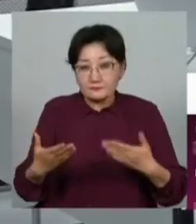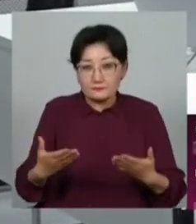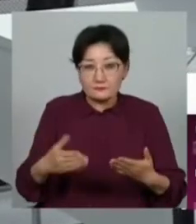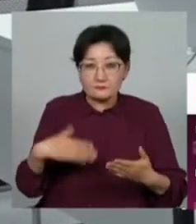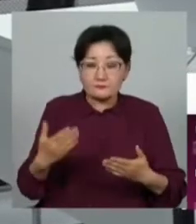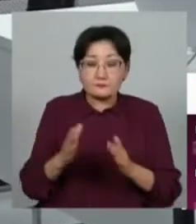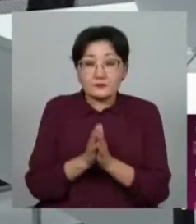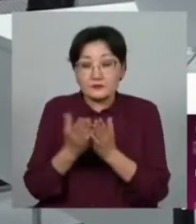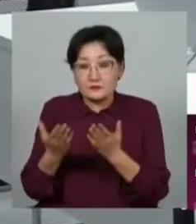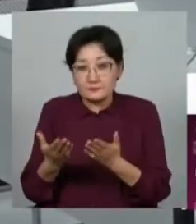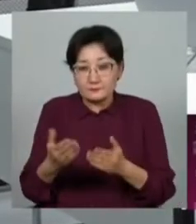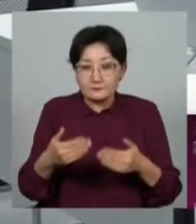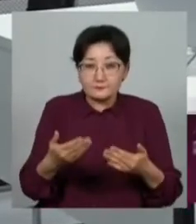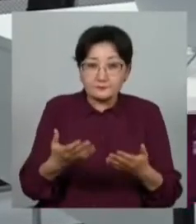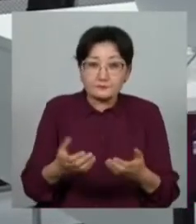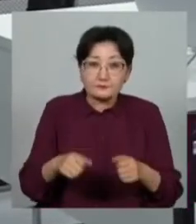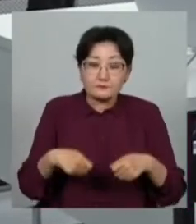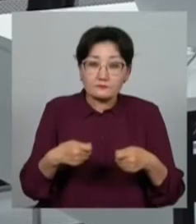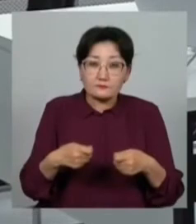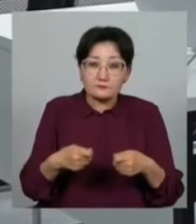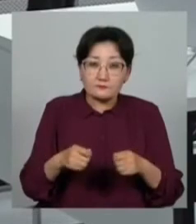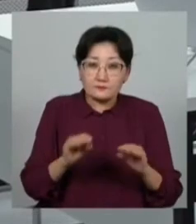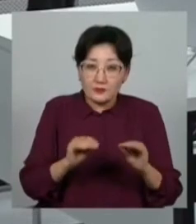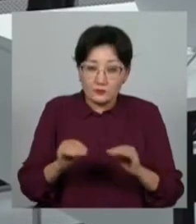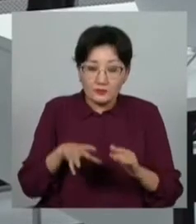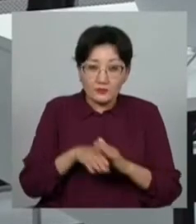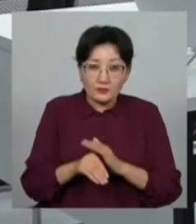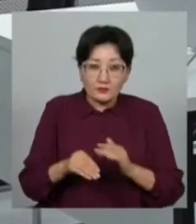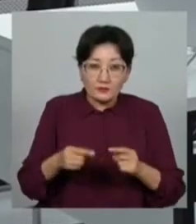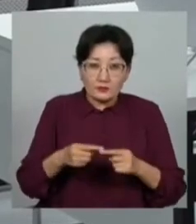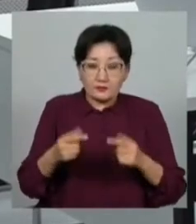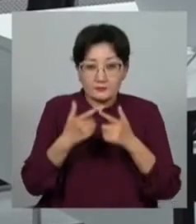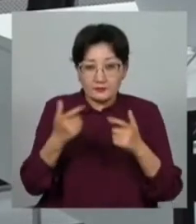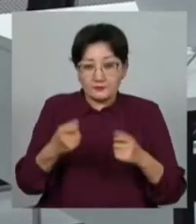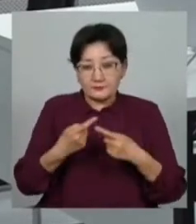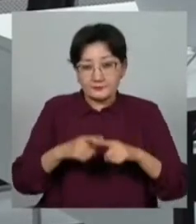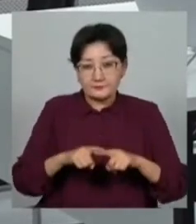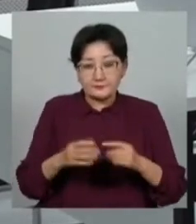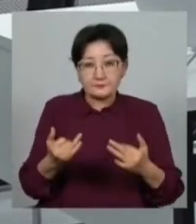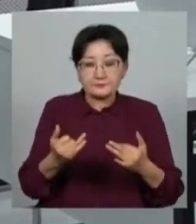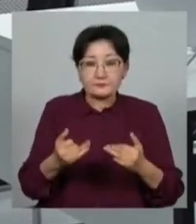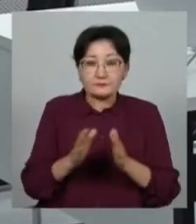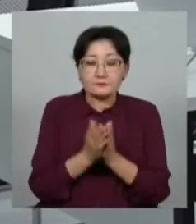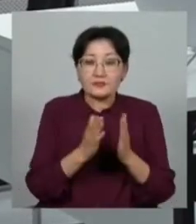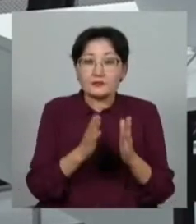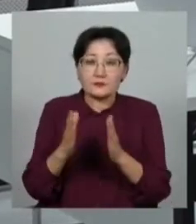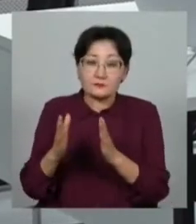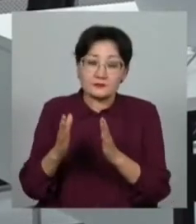Бір жағын кітап, оның кейін оған жететін құралдар. Соның ішінде ақпараттық технология. Қазір